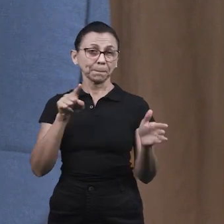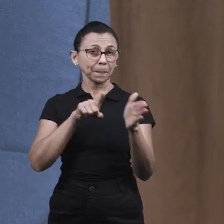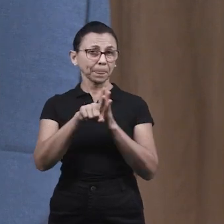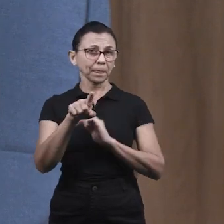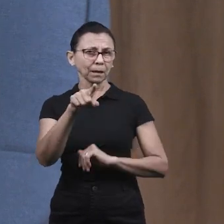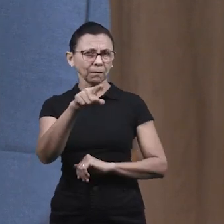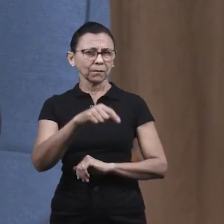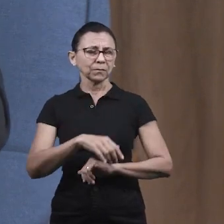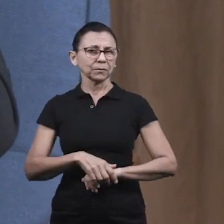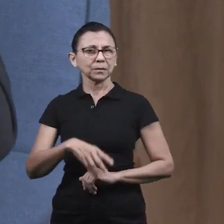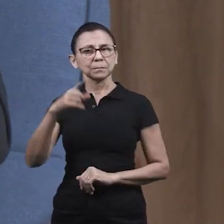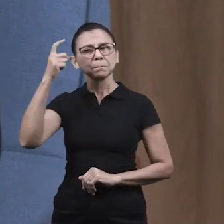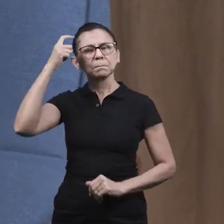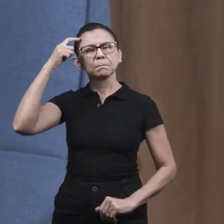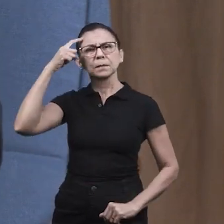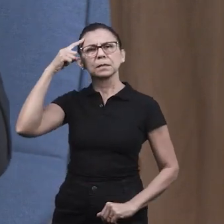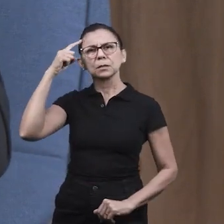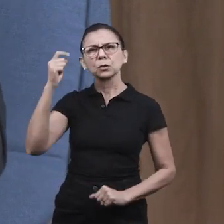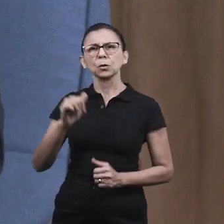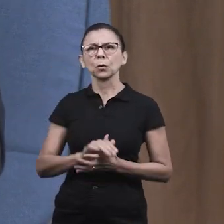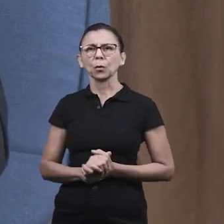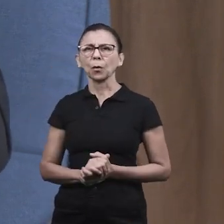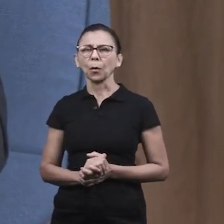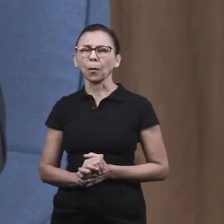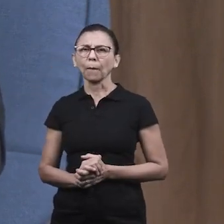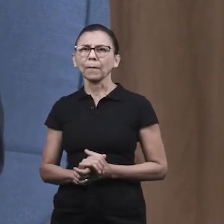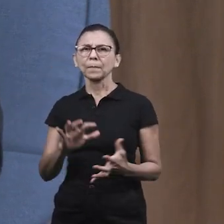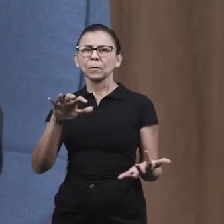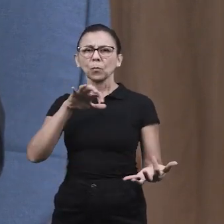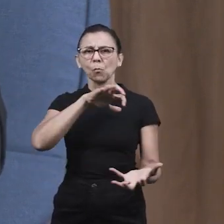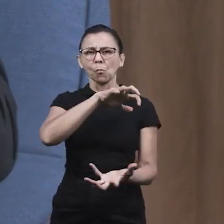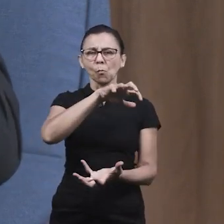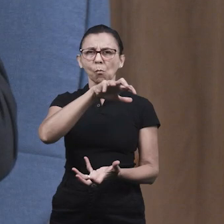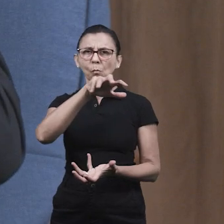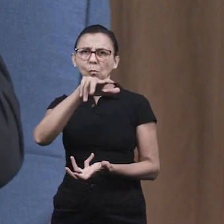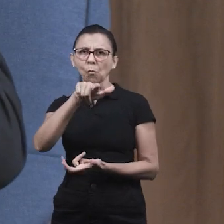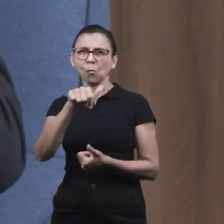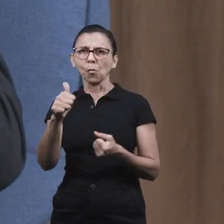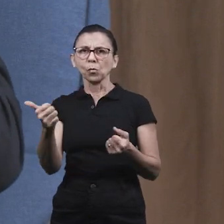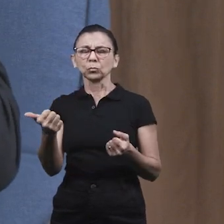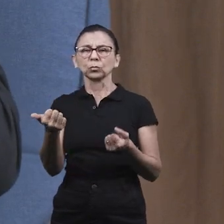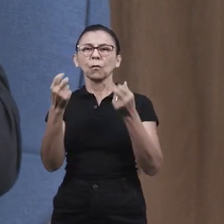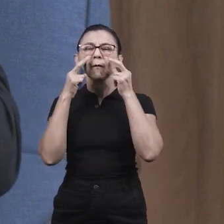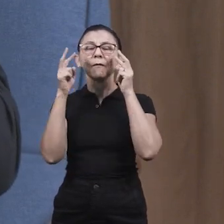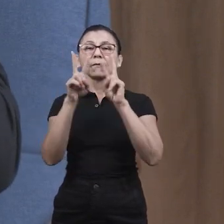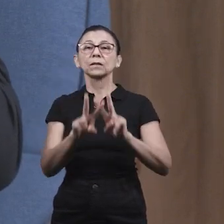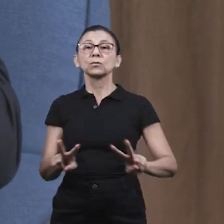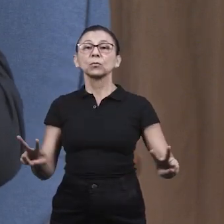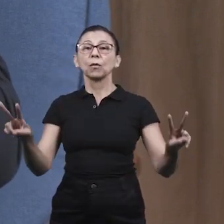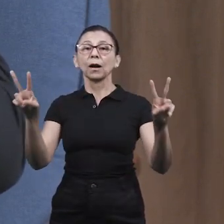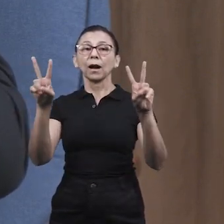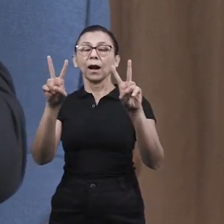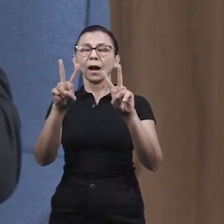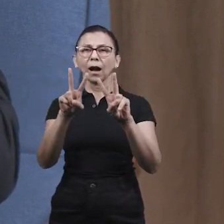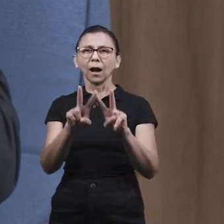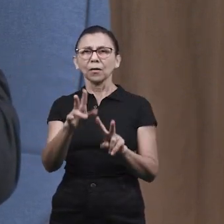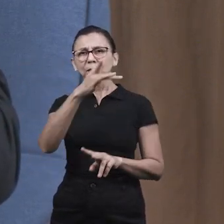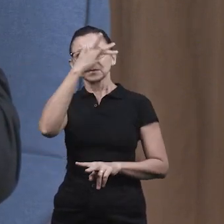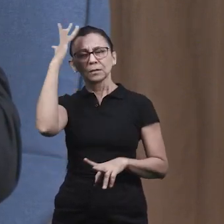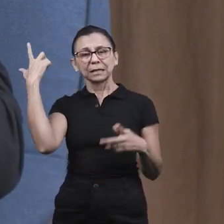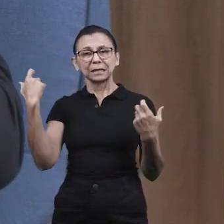question. Vous avez déjà pensé l'importance des dessins universels pour la communication avec les personnes qui ont des besoins